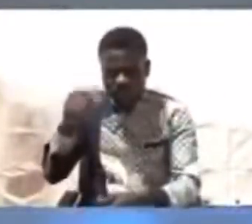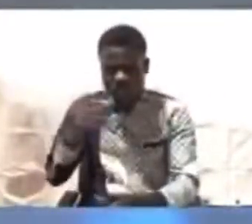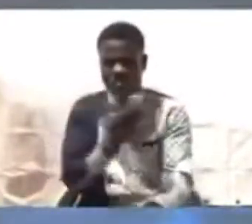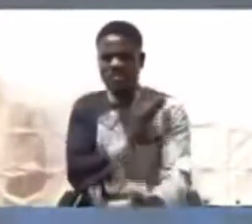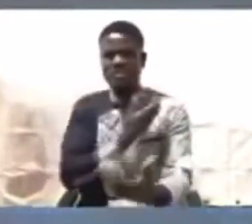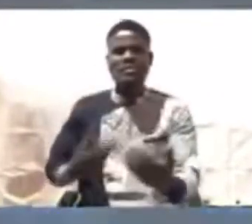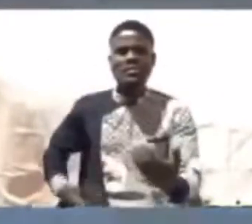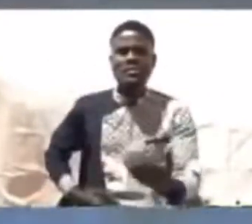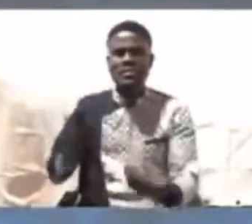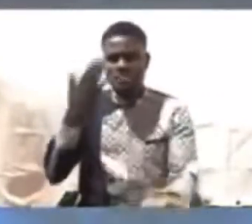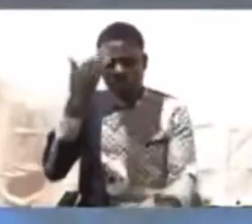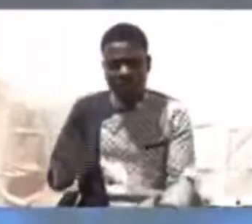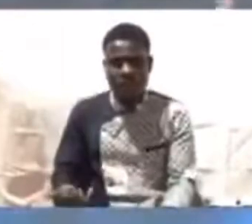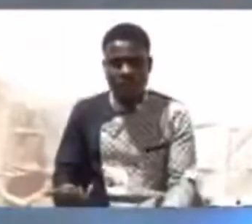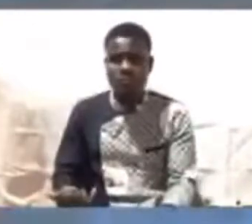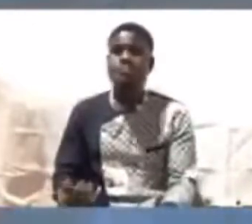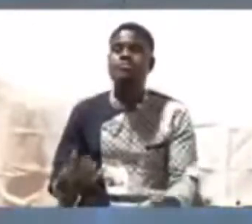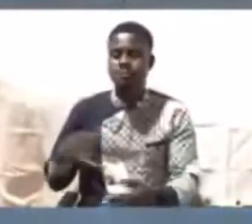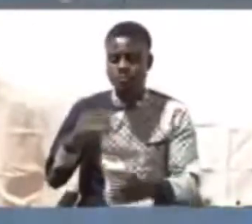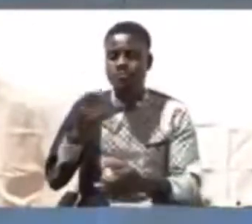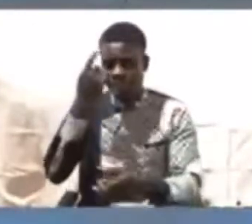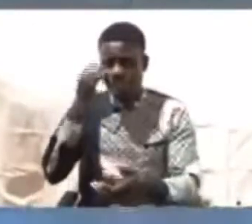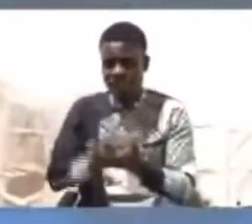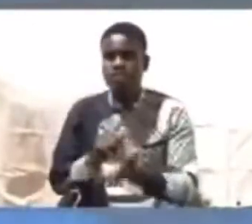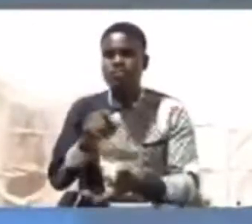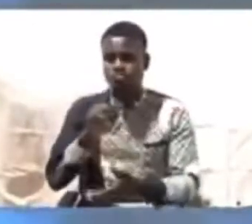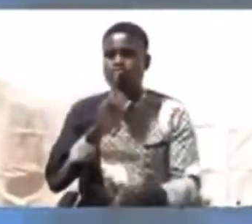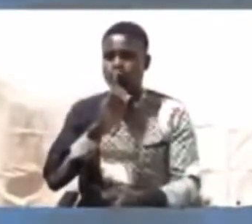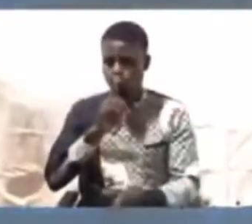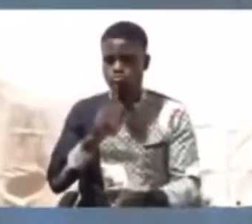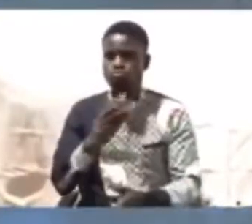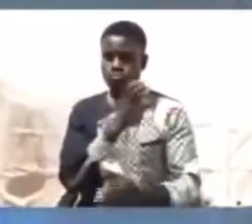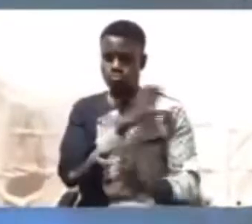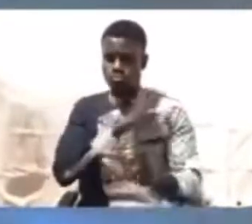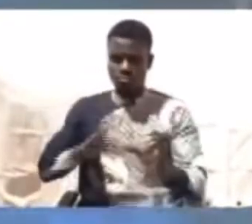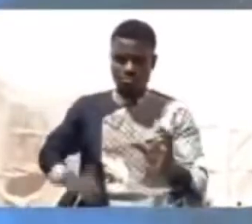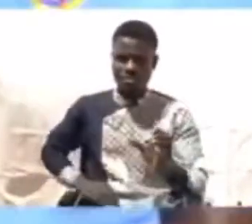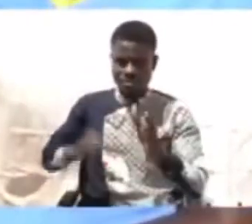ude etina fako mi se hey, that is the source of my power